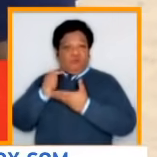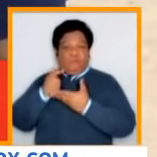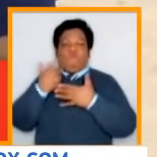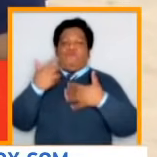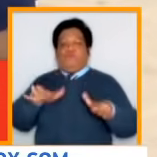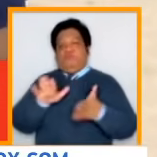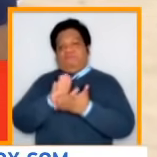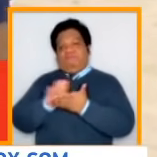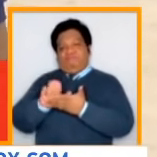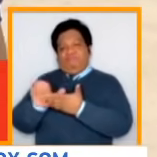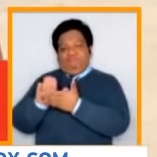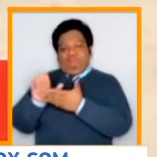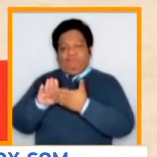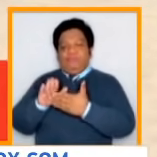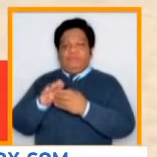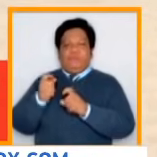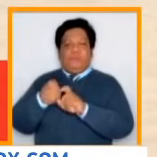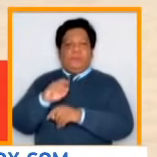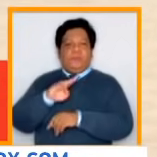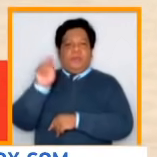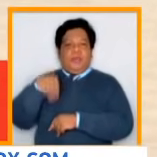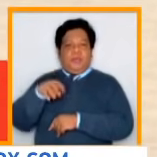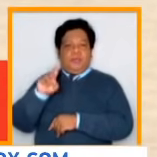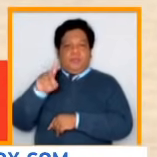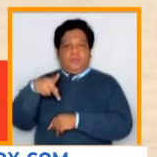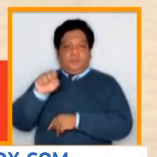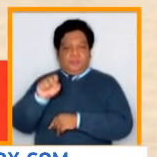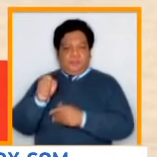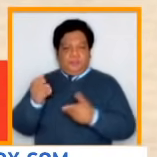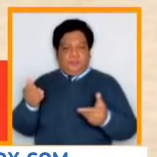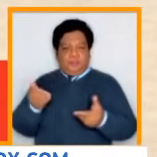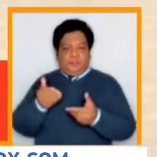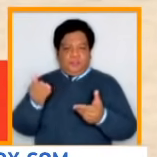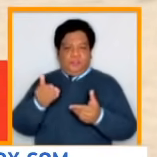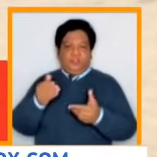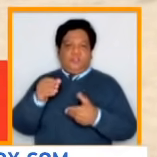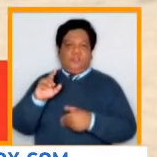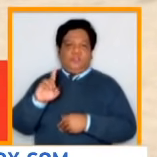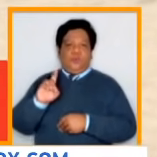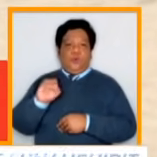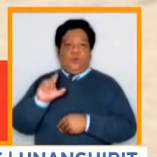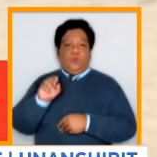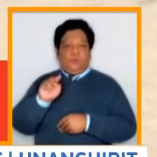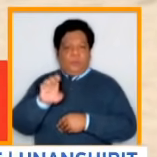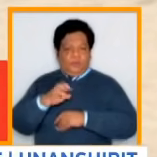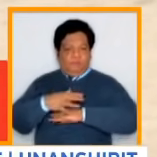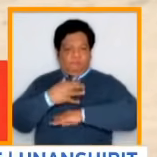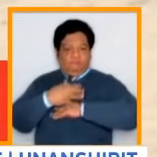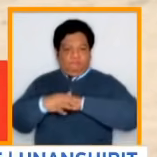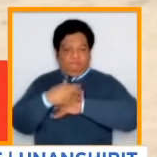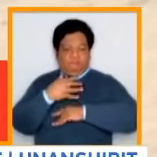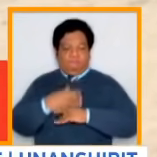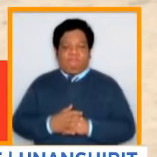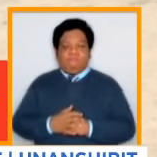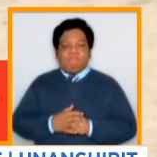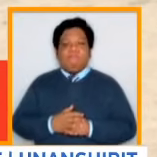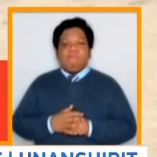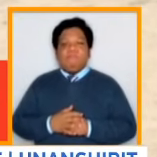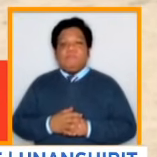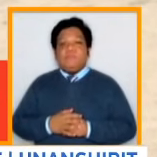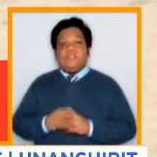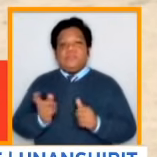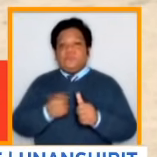tauhan ng DPS at mga Stero Ranger dito sa Dolomite Sand Beach at wala na yung mga basura na yon ngayong umaga. Yan ang unang balita